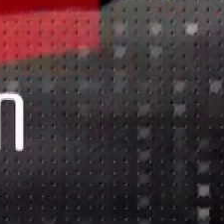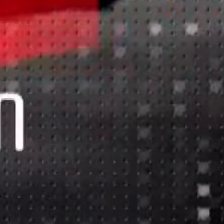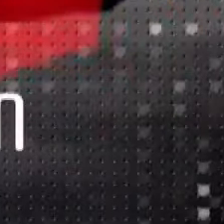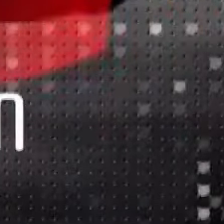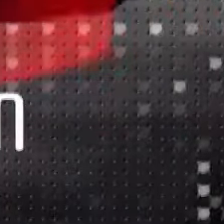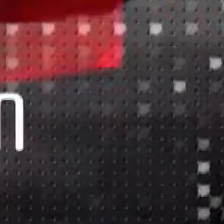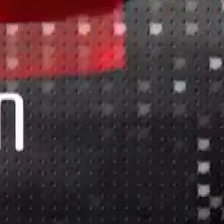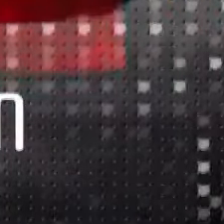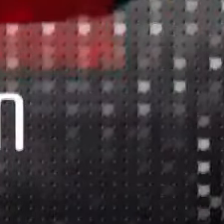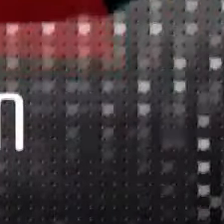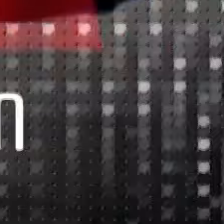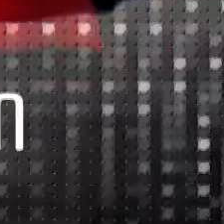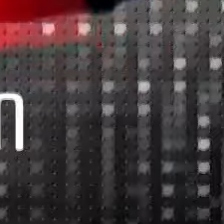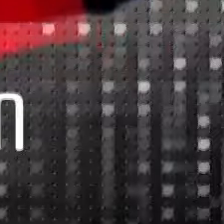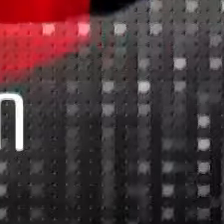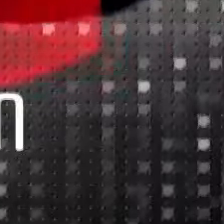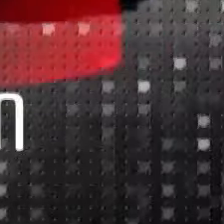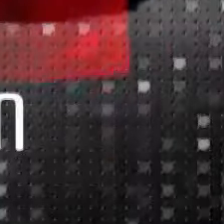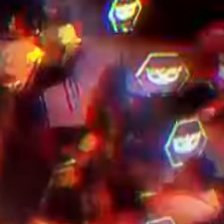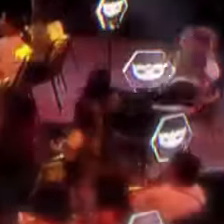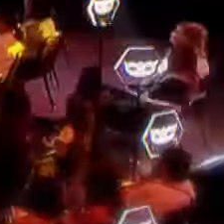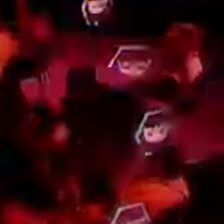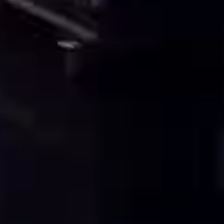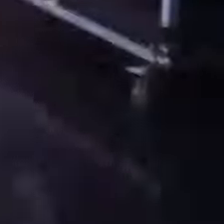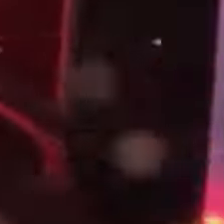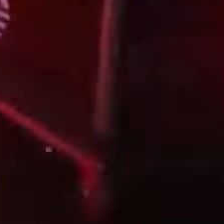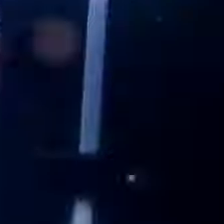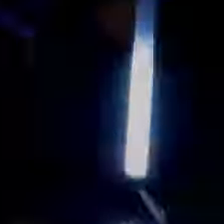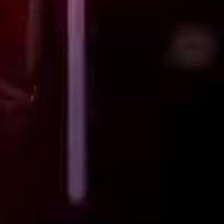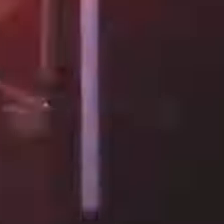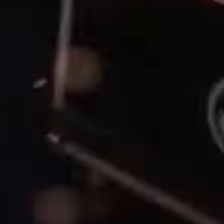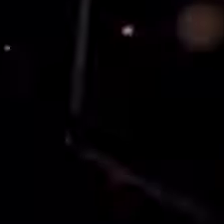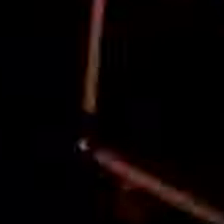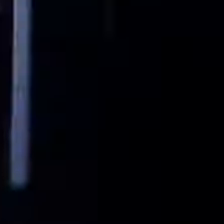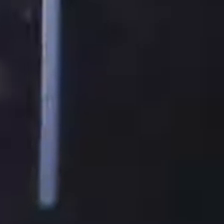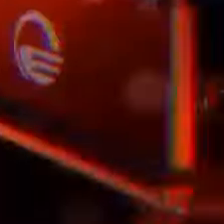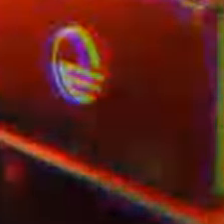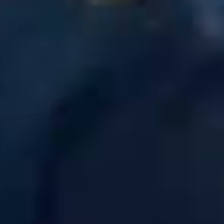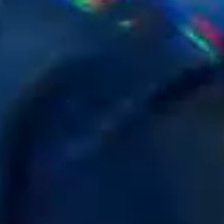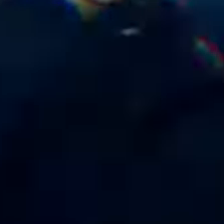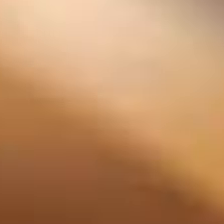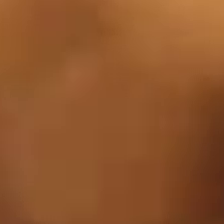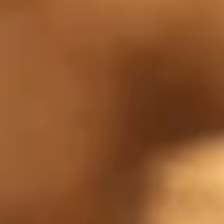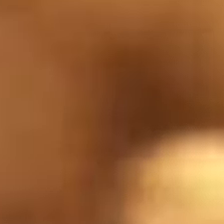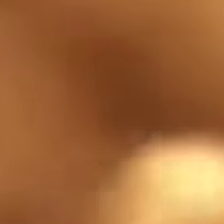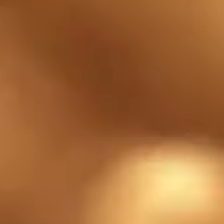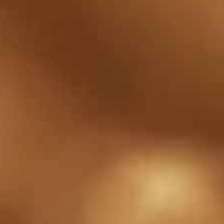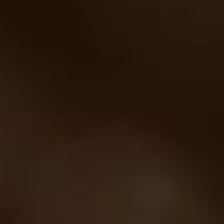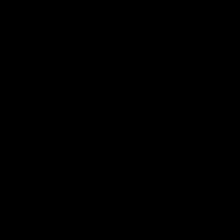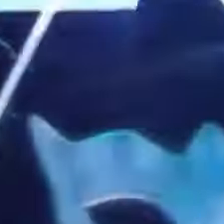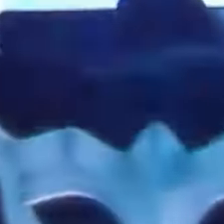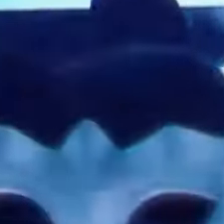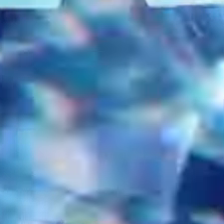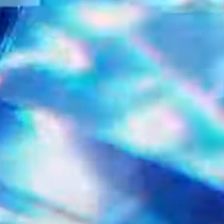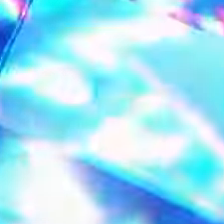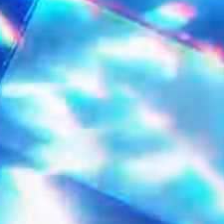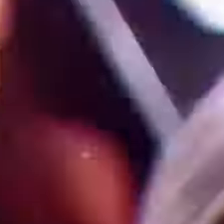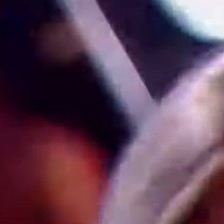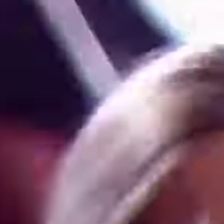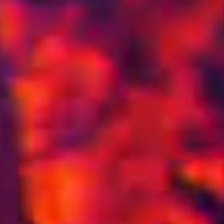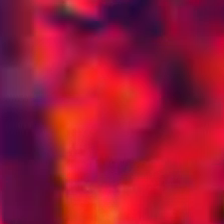ქართული რაგბის ერთგული კომაგი. დიდი მოულოდნელობა და სიურპრიზი ელოდება საზოგადოებას. ორ შაბათს